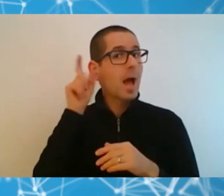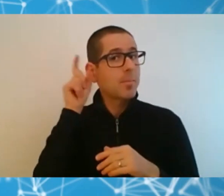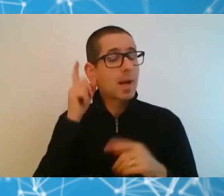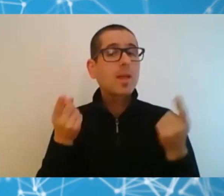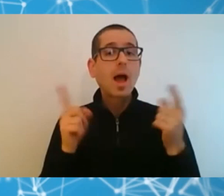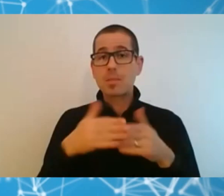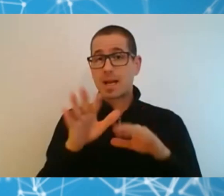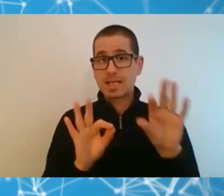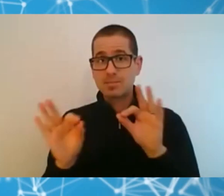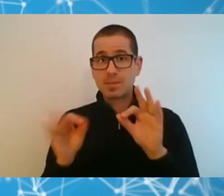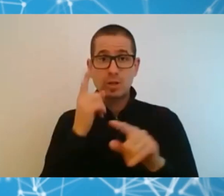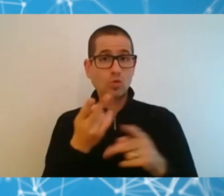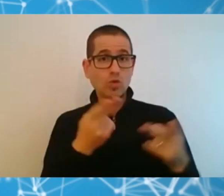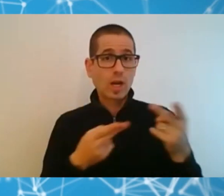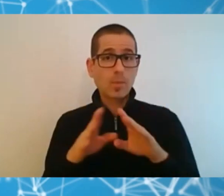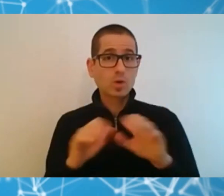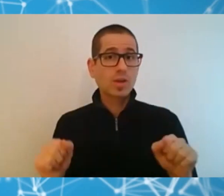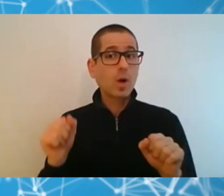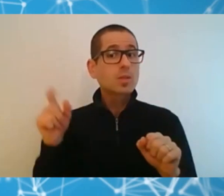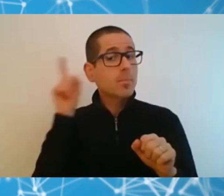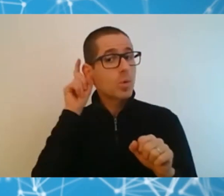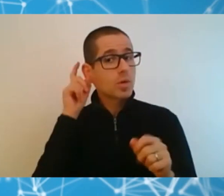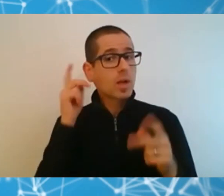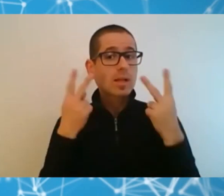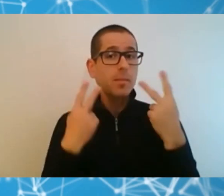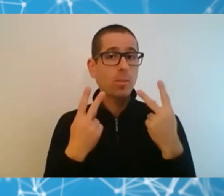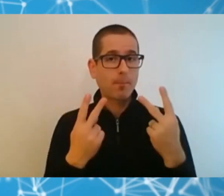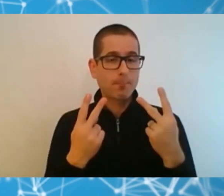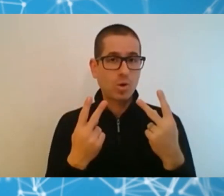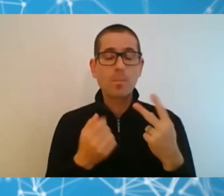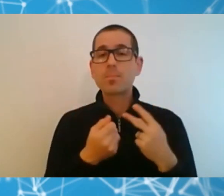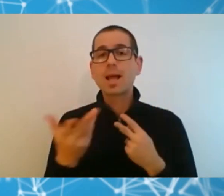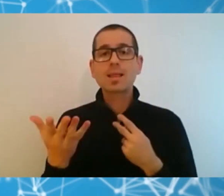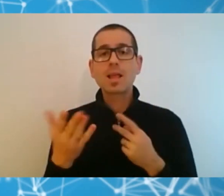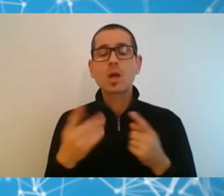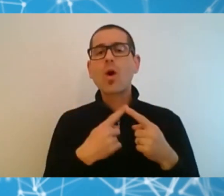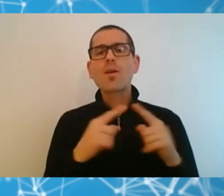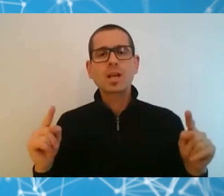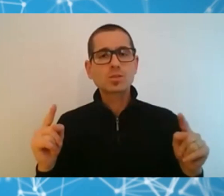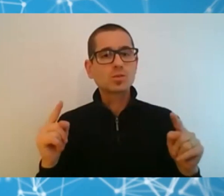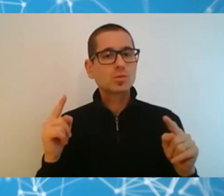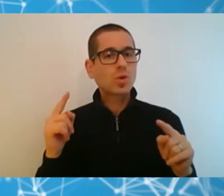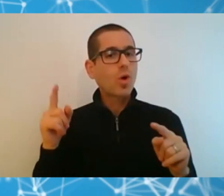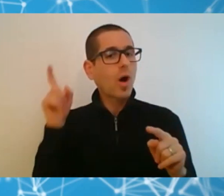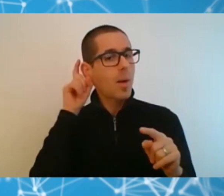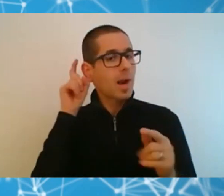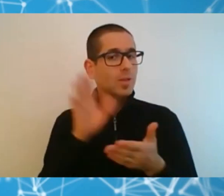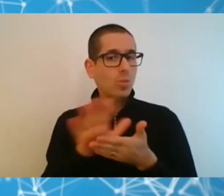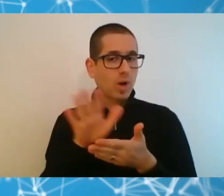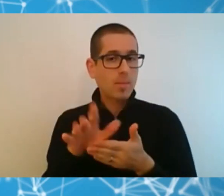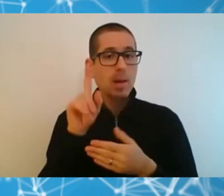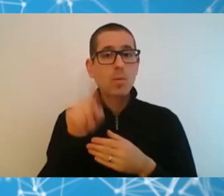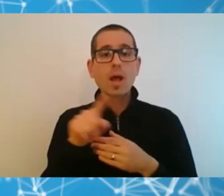izbiri določenega proizvajalca polževega vsadka pomembno, katero vrsto slušnega aparata uporabljamo in